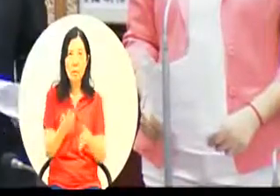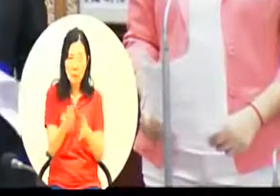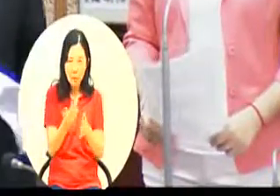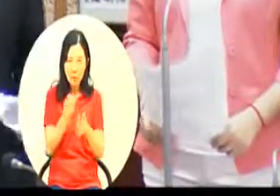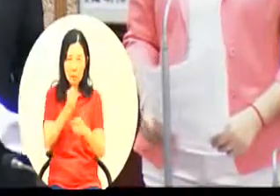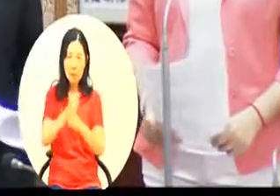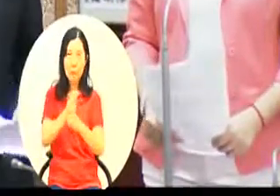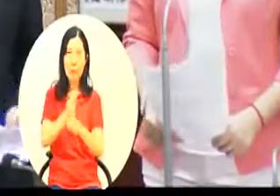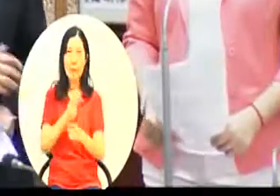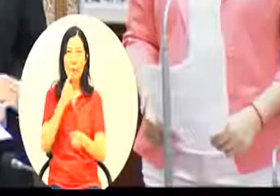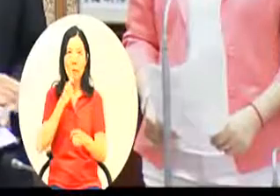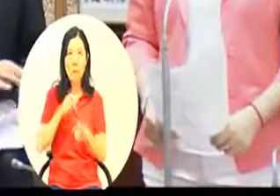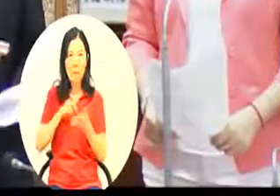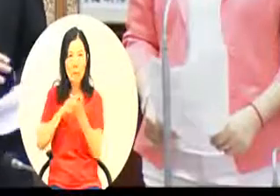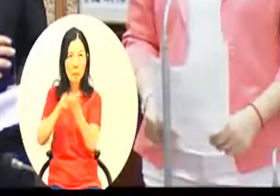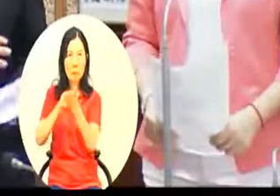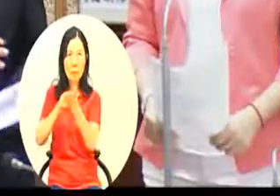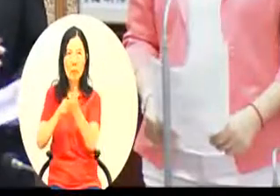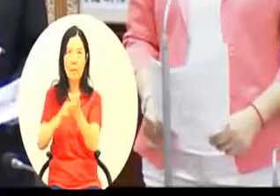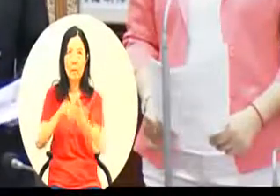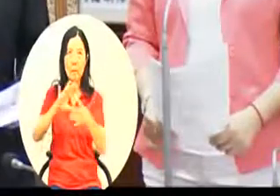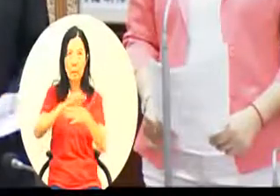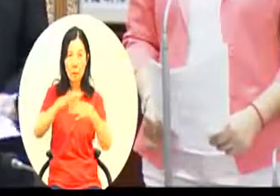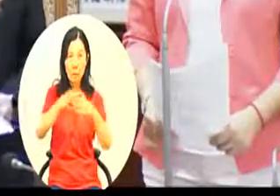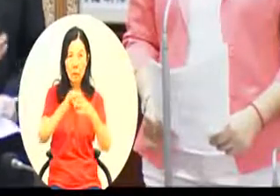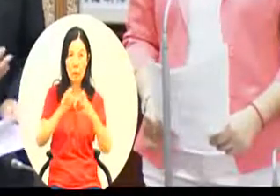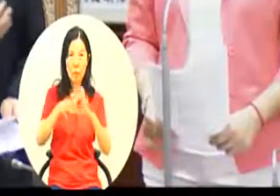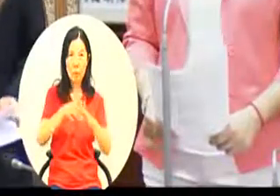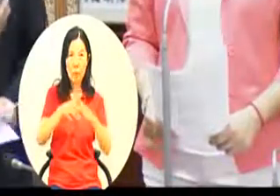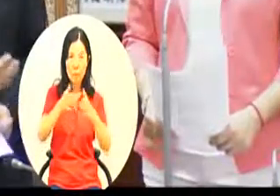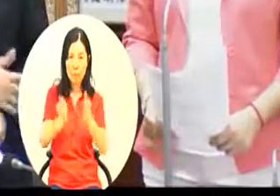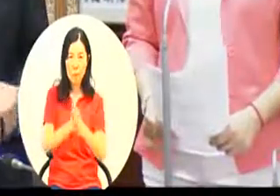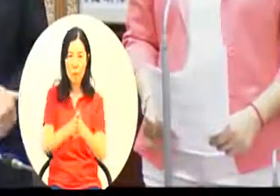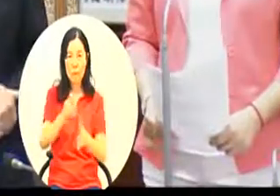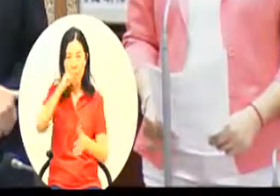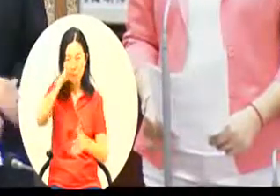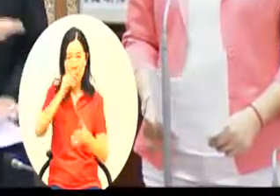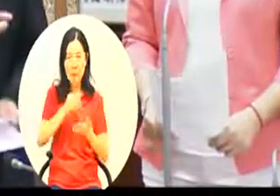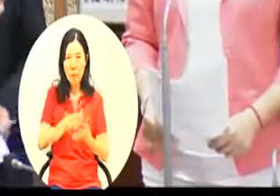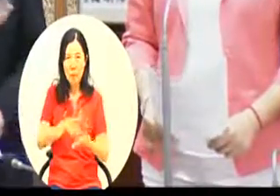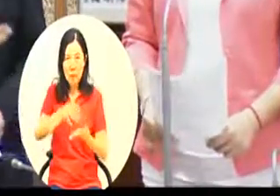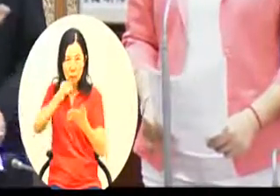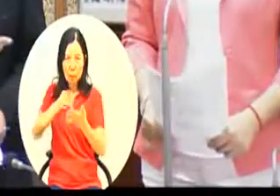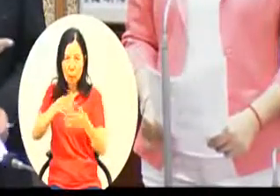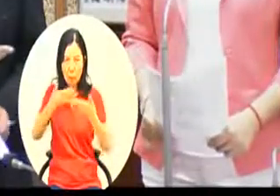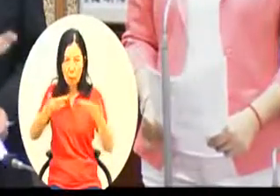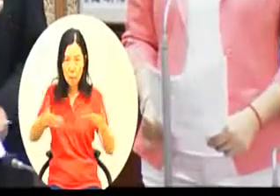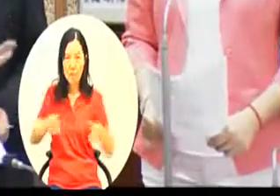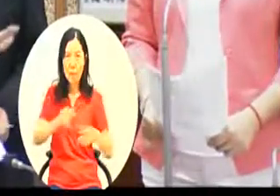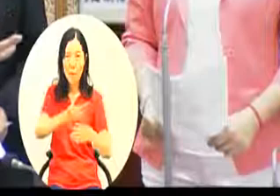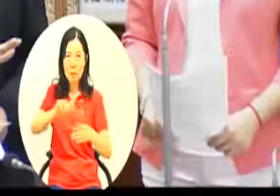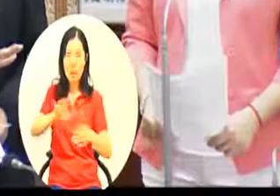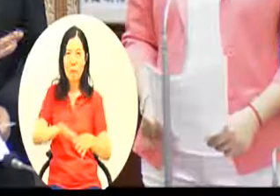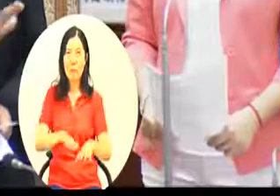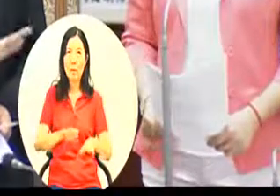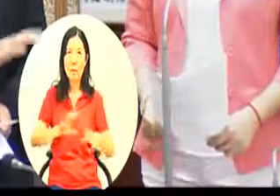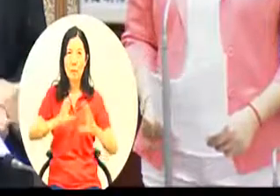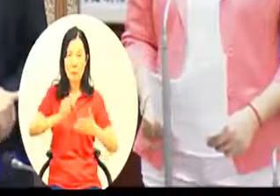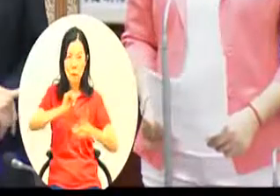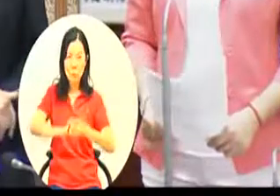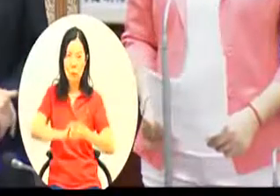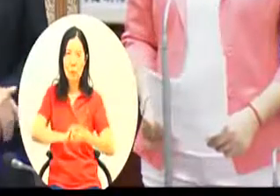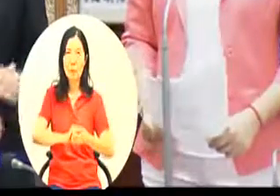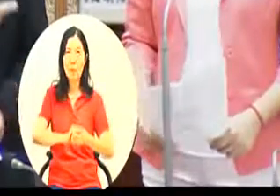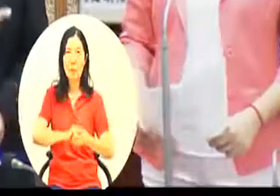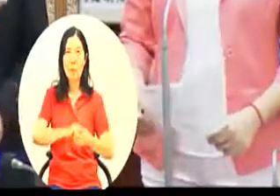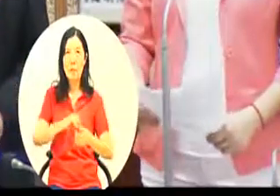业是我们去争取，因为文化部这边他也希望我们可以提出更多，但是其实主管机关因为国定的部分它是属于文化